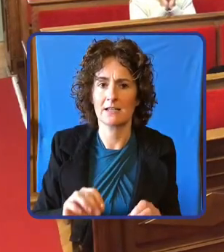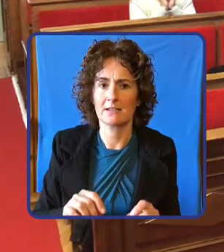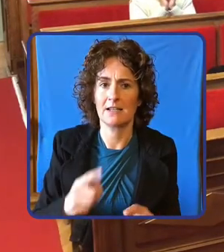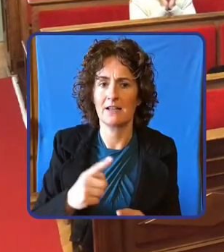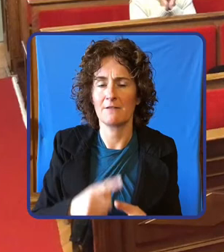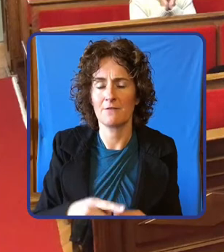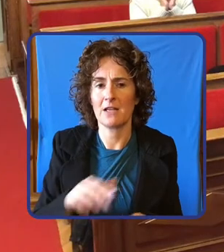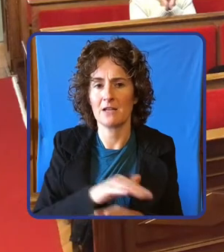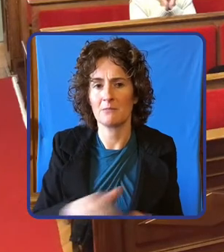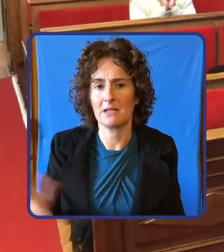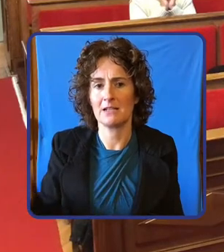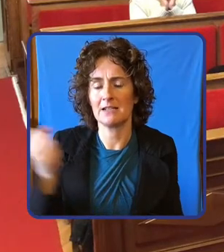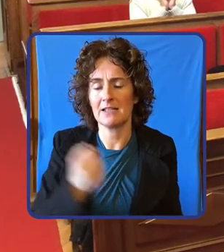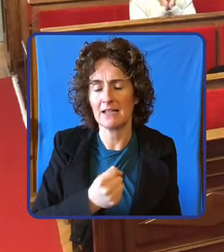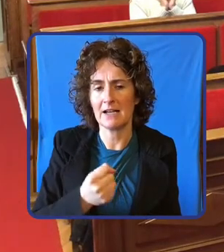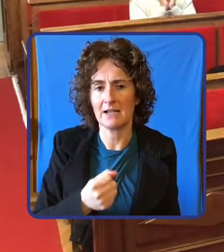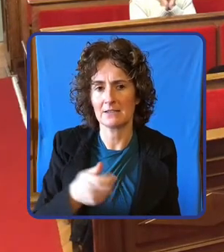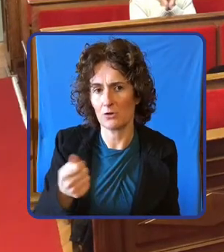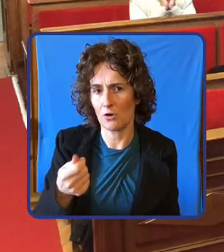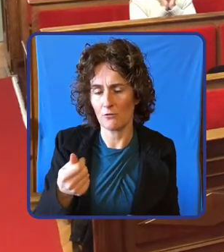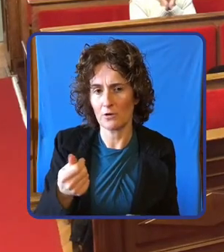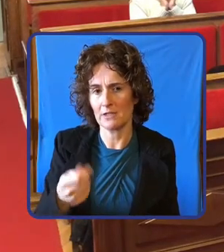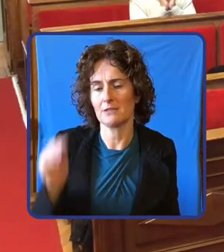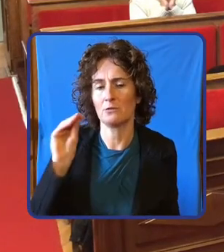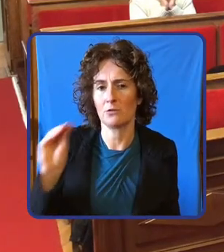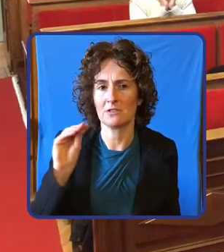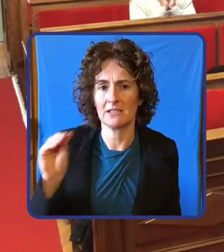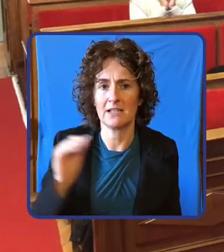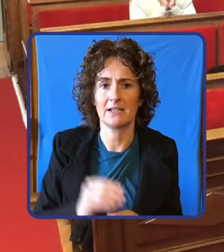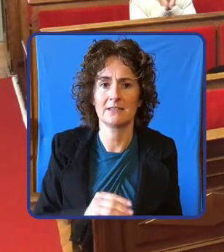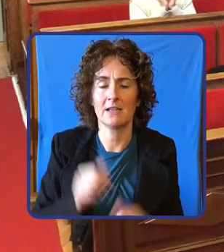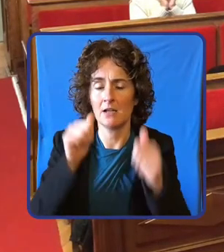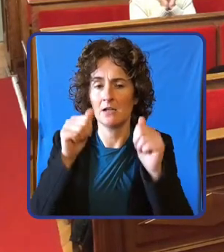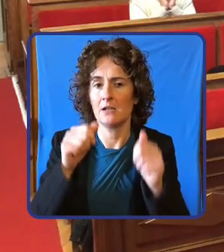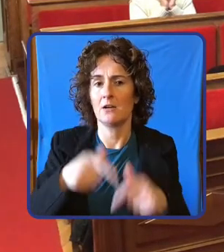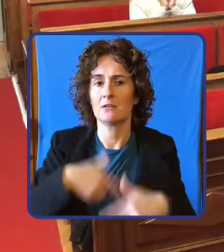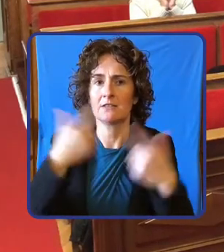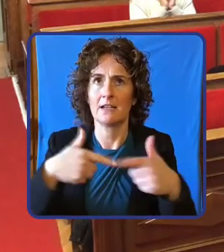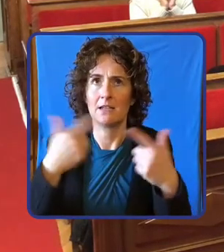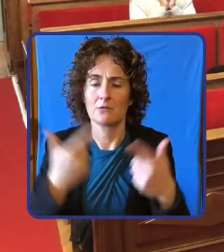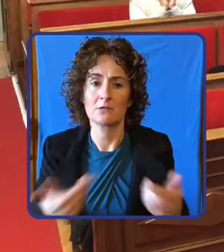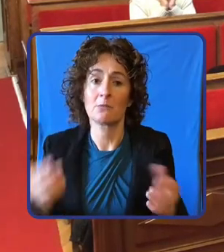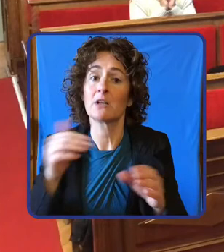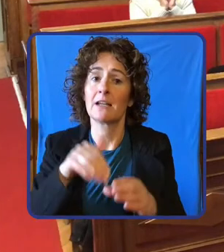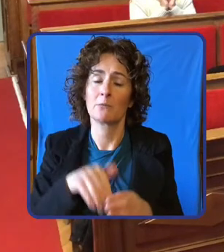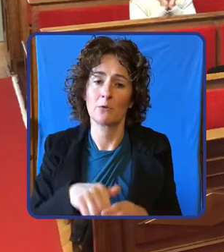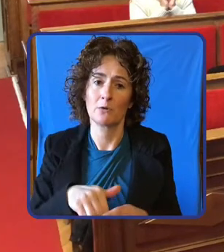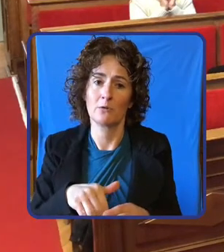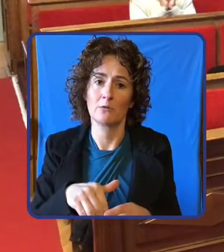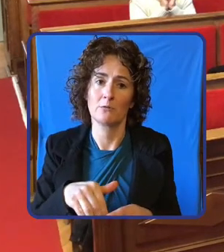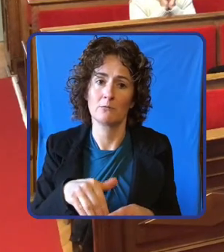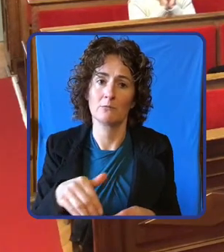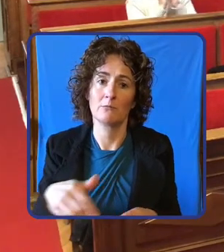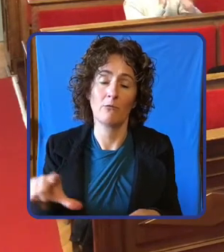forintot. Viszont amiről még nem esett szó a tájékoztatóban sem, hogy ez a bérköltségek